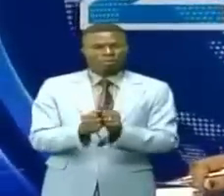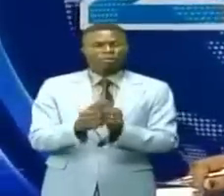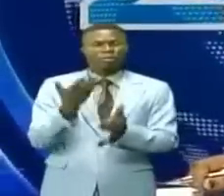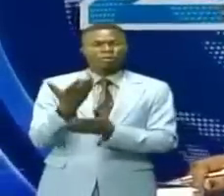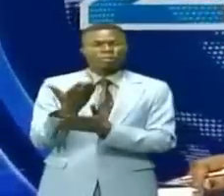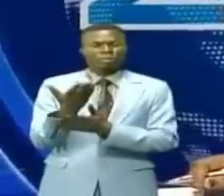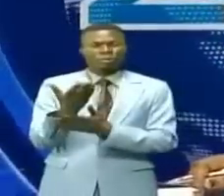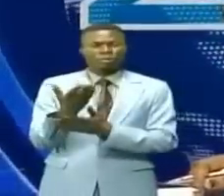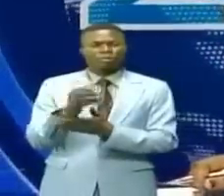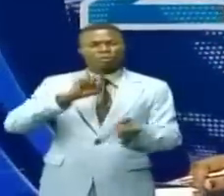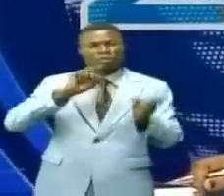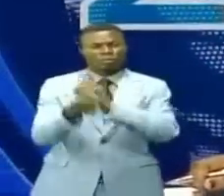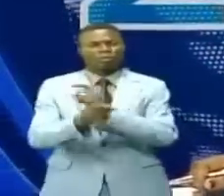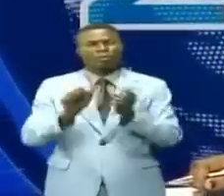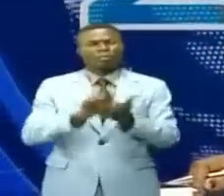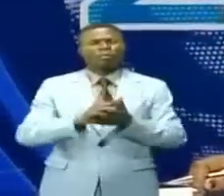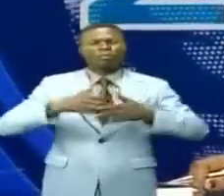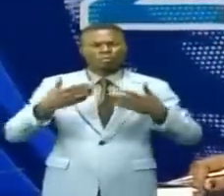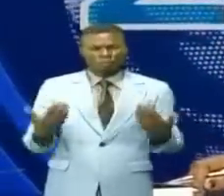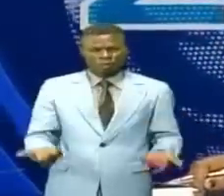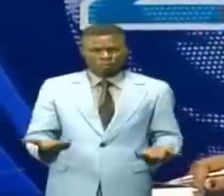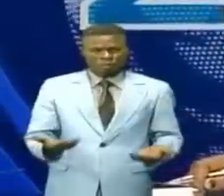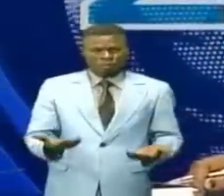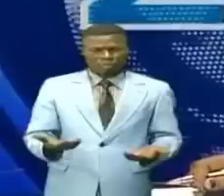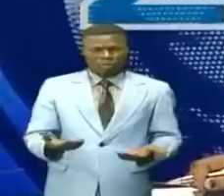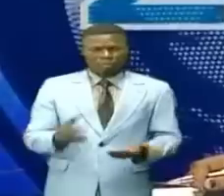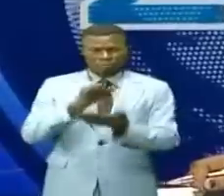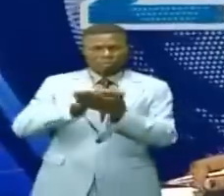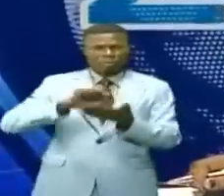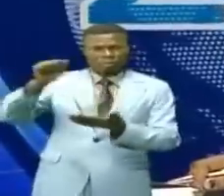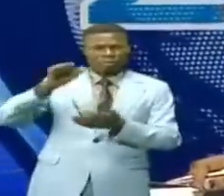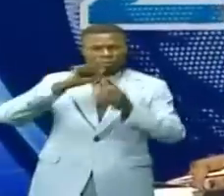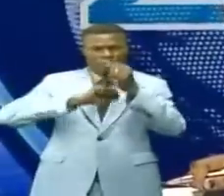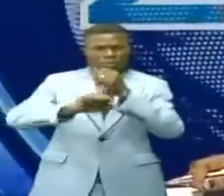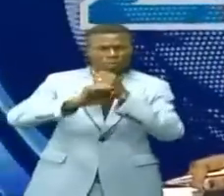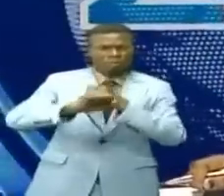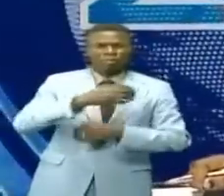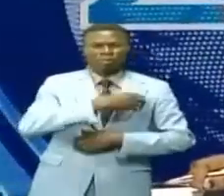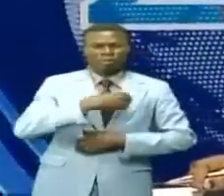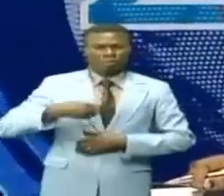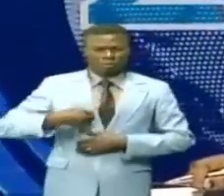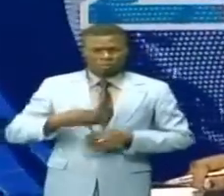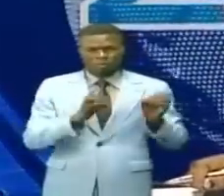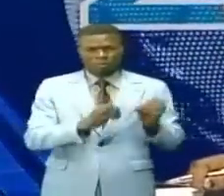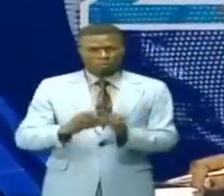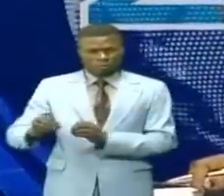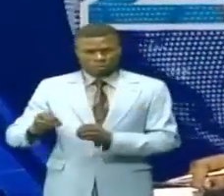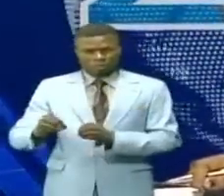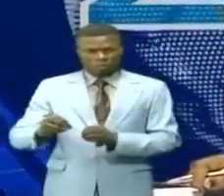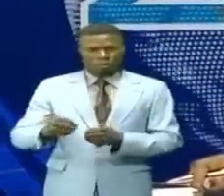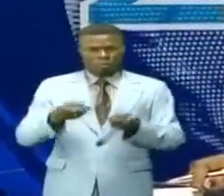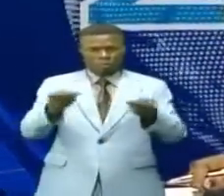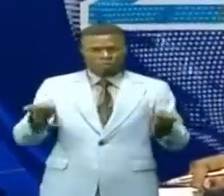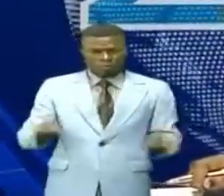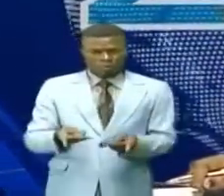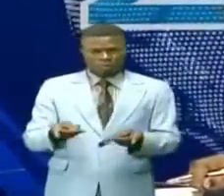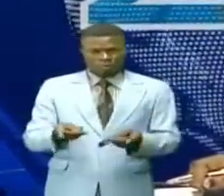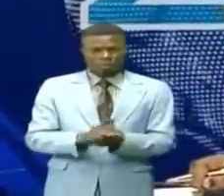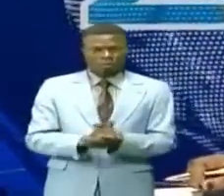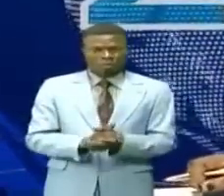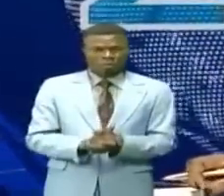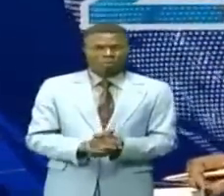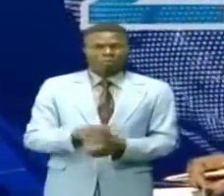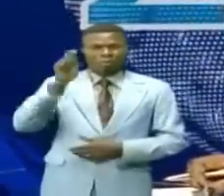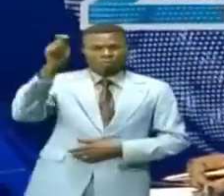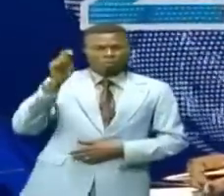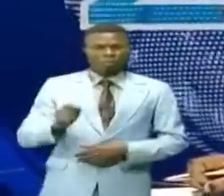comment renverser cette tendance? Un séminaire de sensibilisation a été organisé par le point focal genre des FRDC